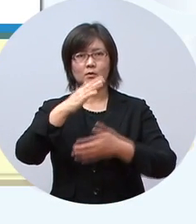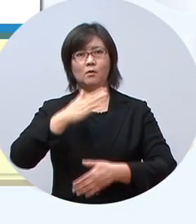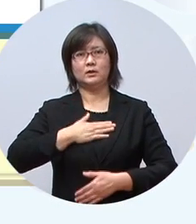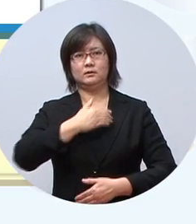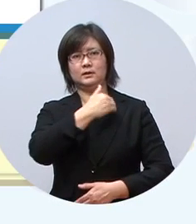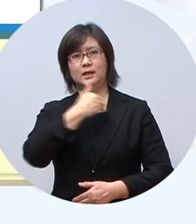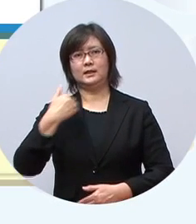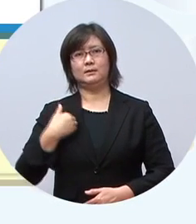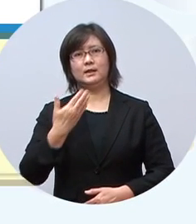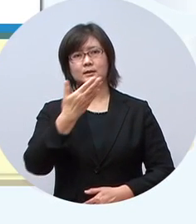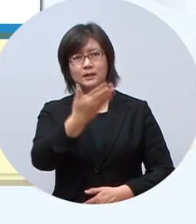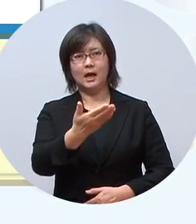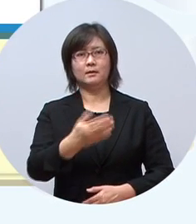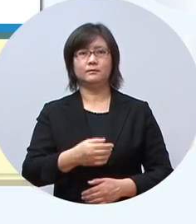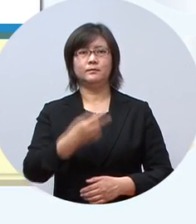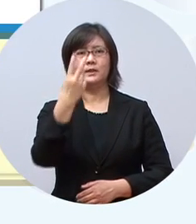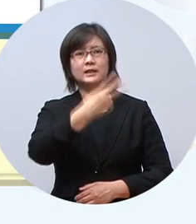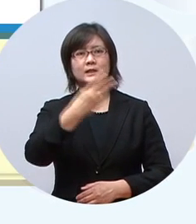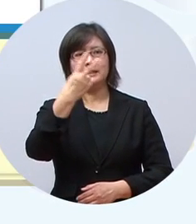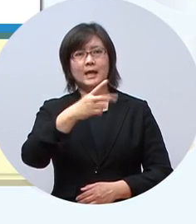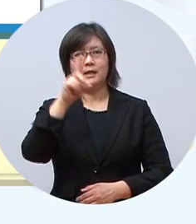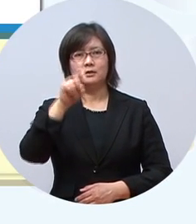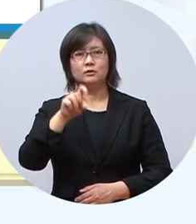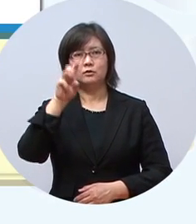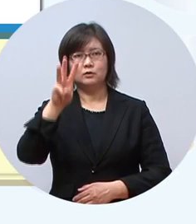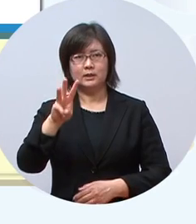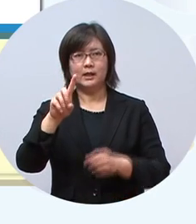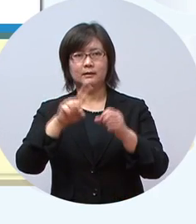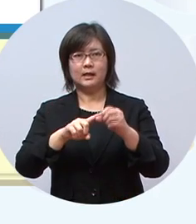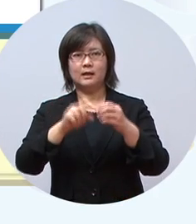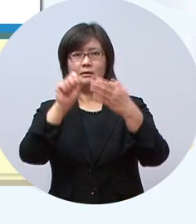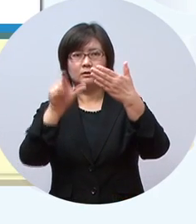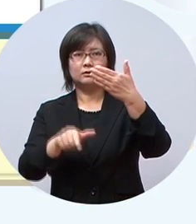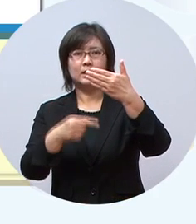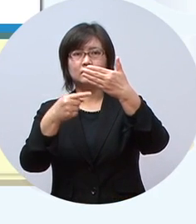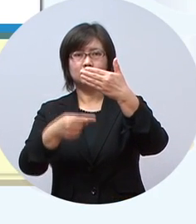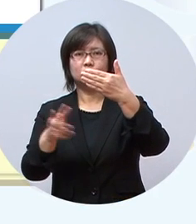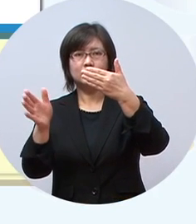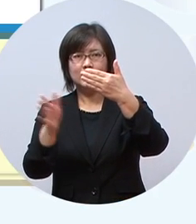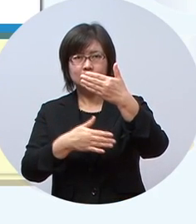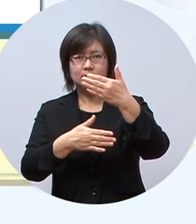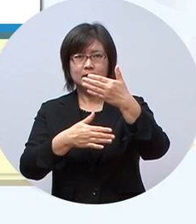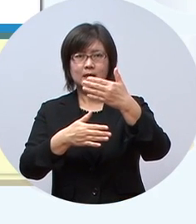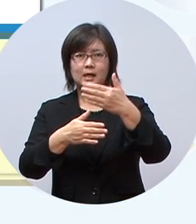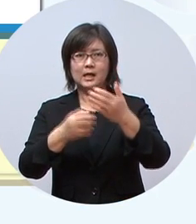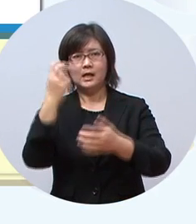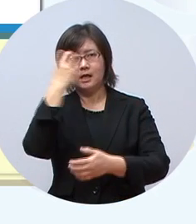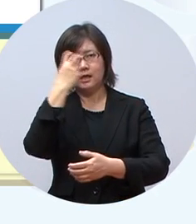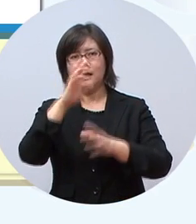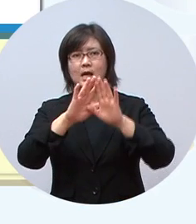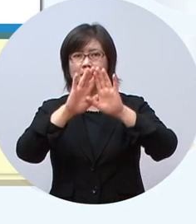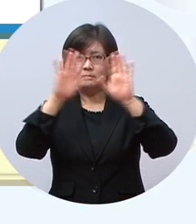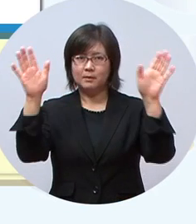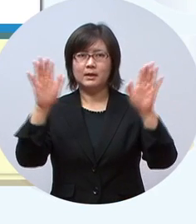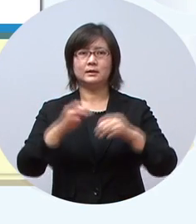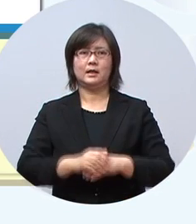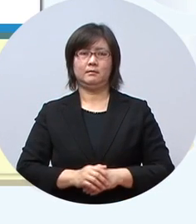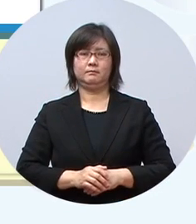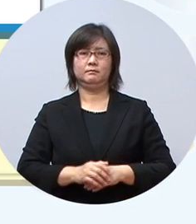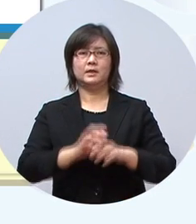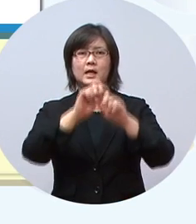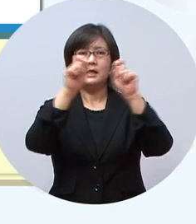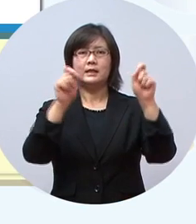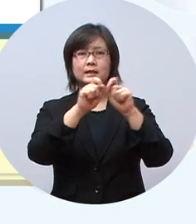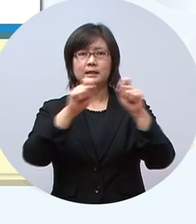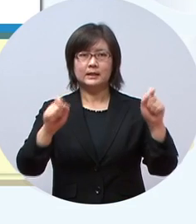では2013年9月1日から市役所で測定を開始しました。測定結果は神奈川県の